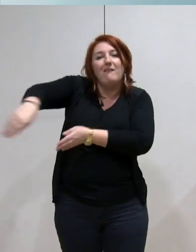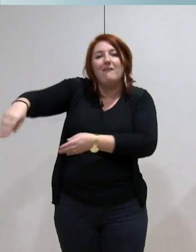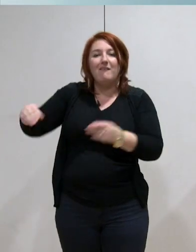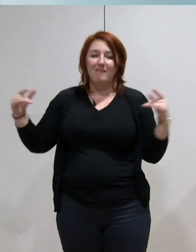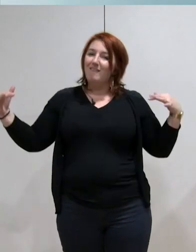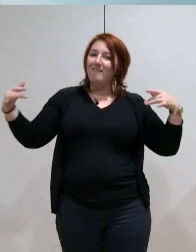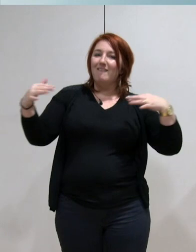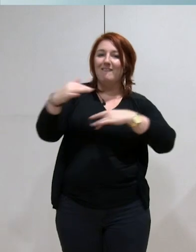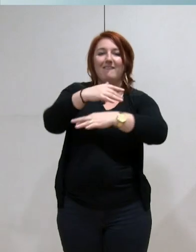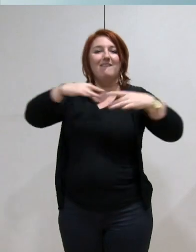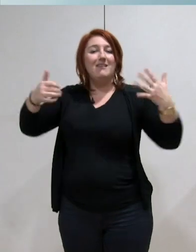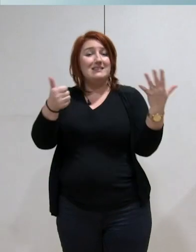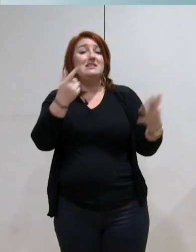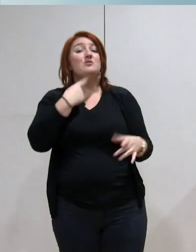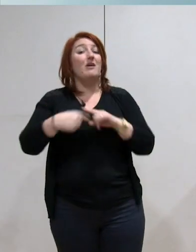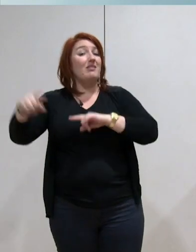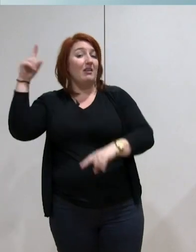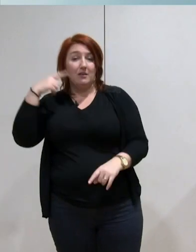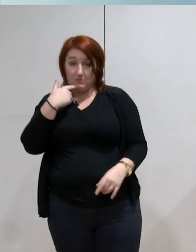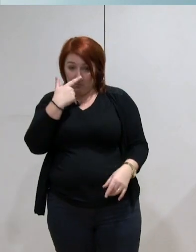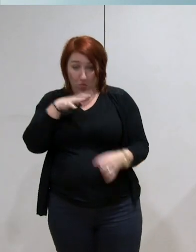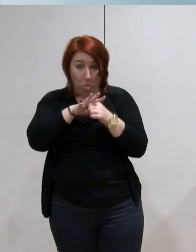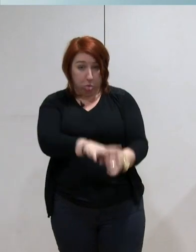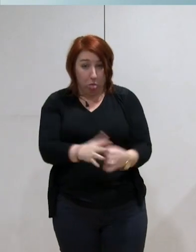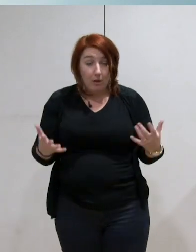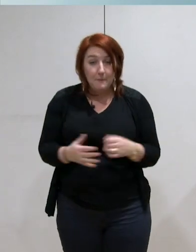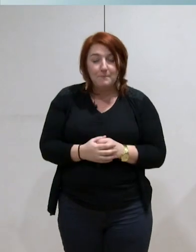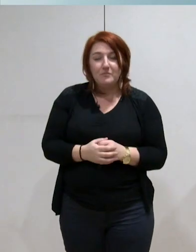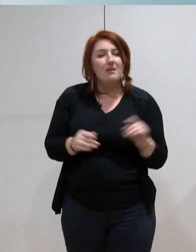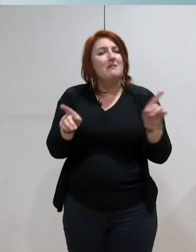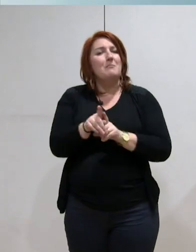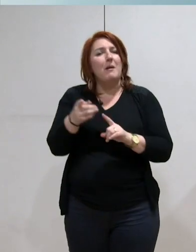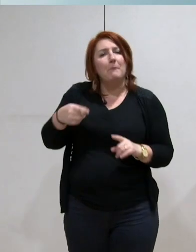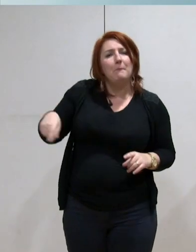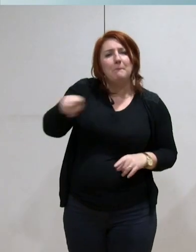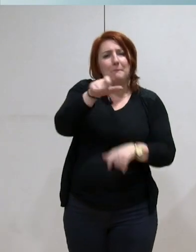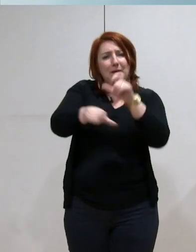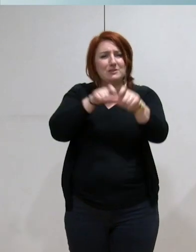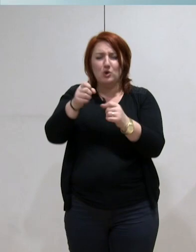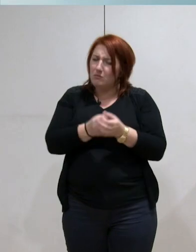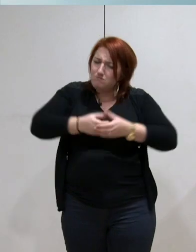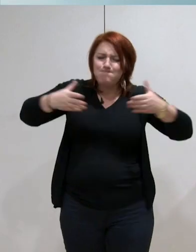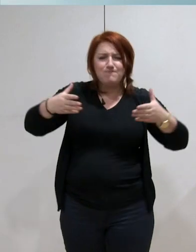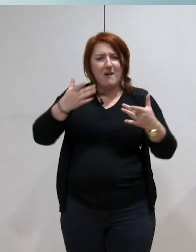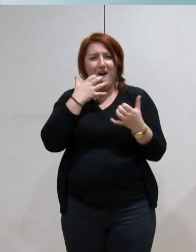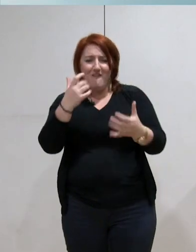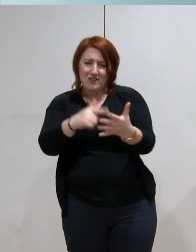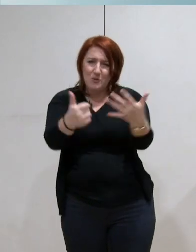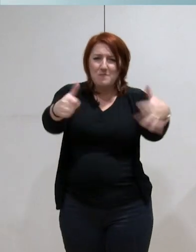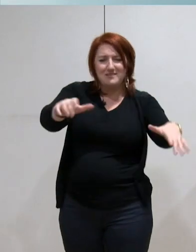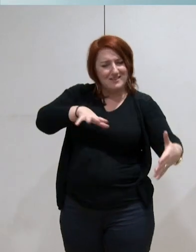dernier méprisant aussi pour tous ceux qui encore plus nombreux veulent s'impliquer pour l'édition